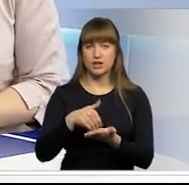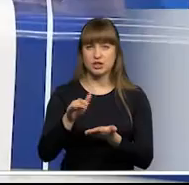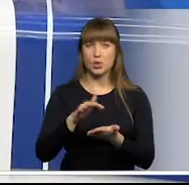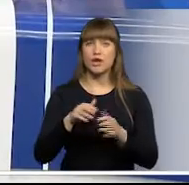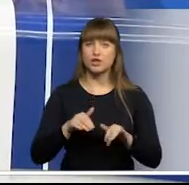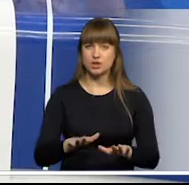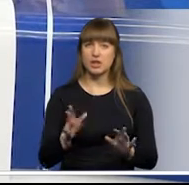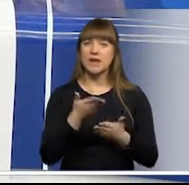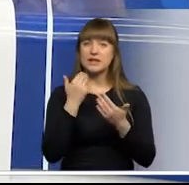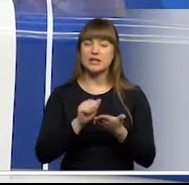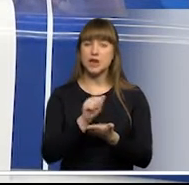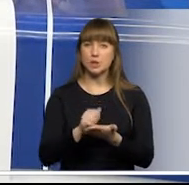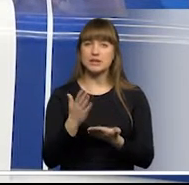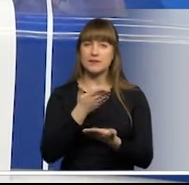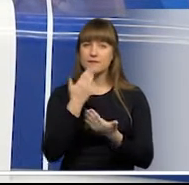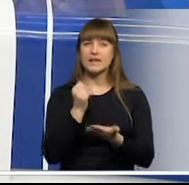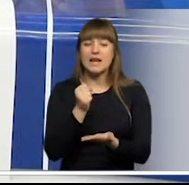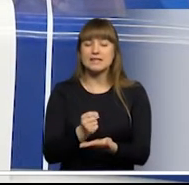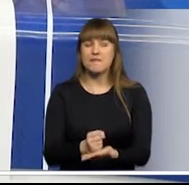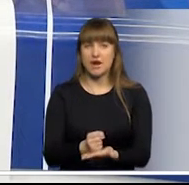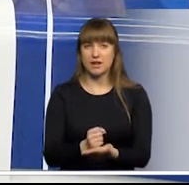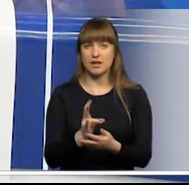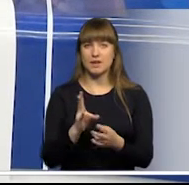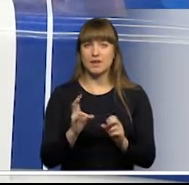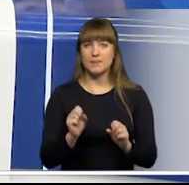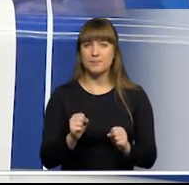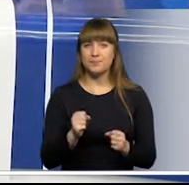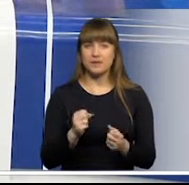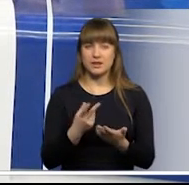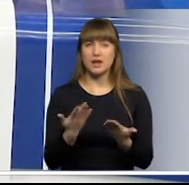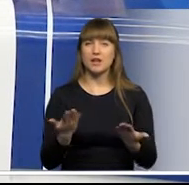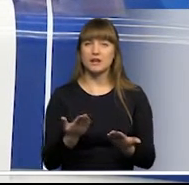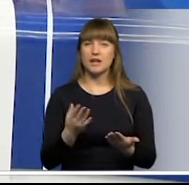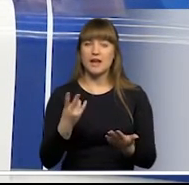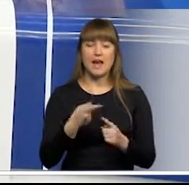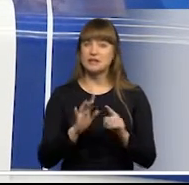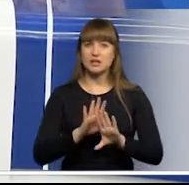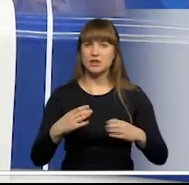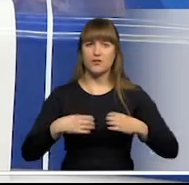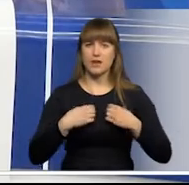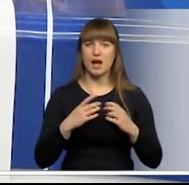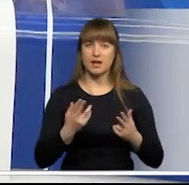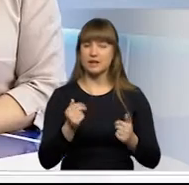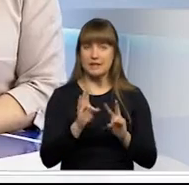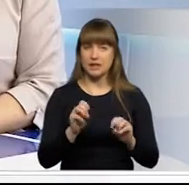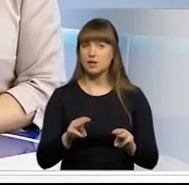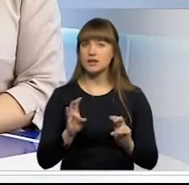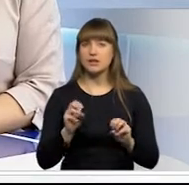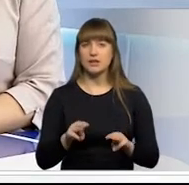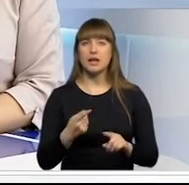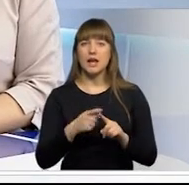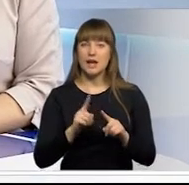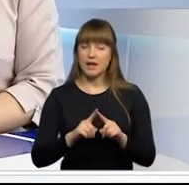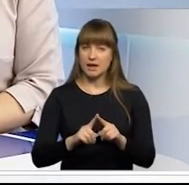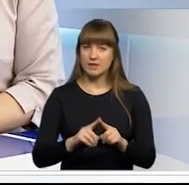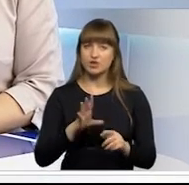Документов, я вас правильно понимаю, что это не фатально, скажем нет, так? Нет, конечно. Поэтому, чтобы не было такого случая, поэтому я и говорю, чтобы мама